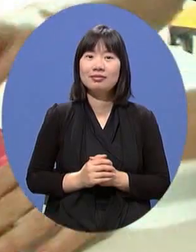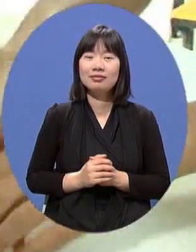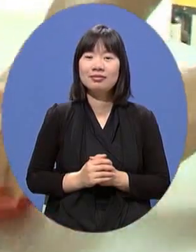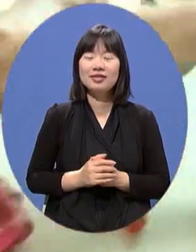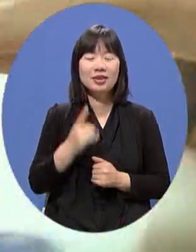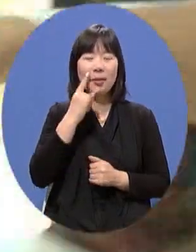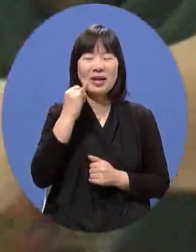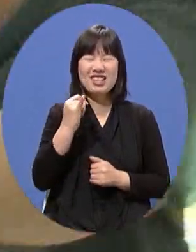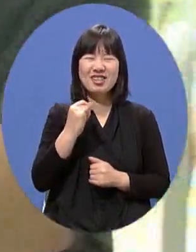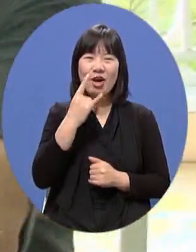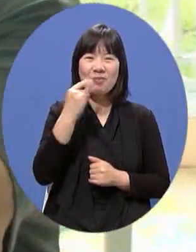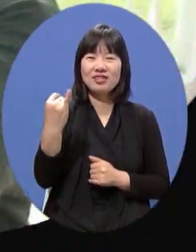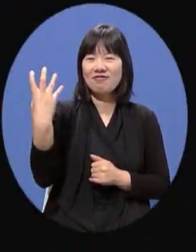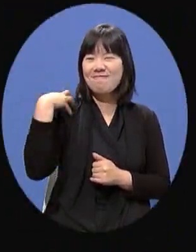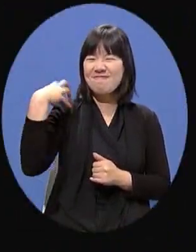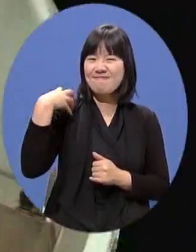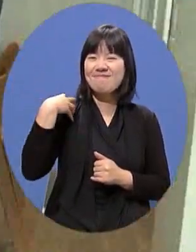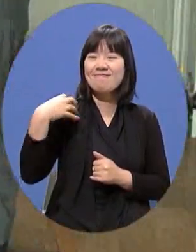엄마도 부셔야겠어!